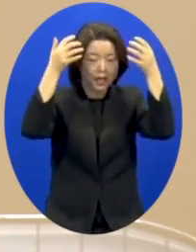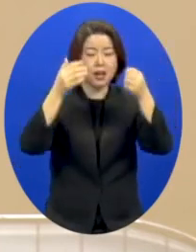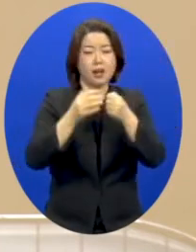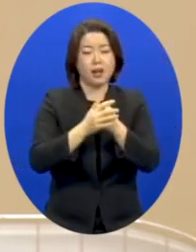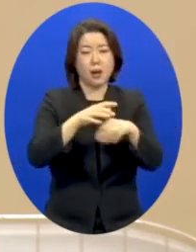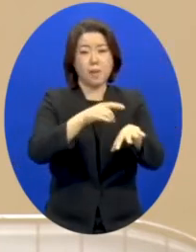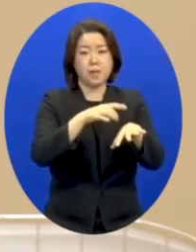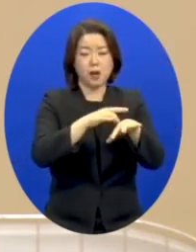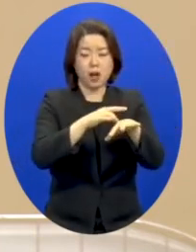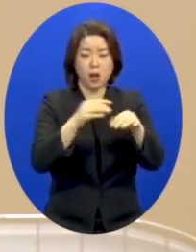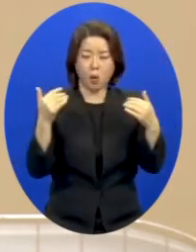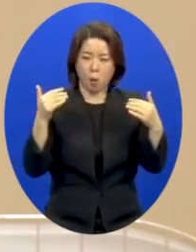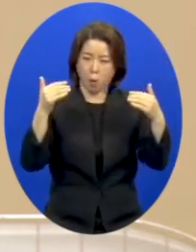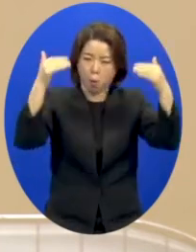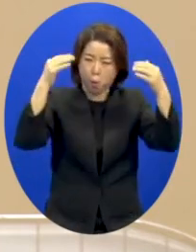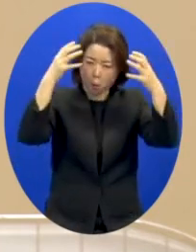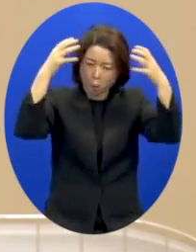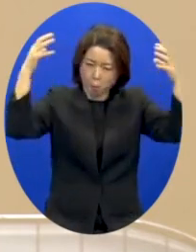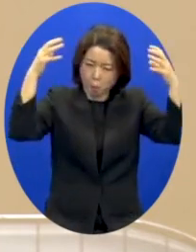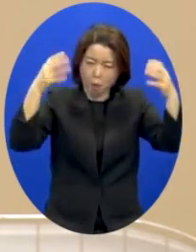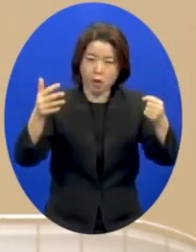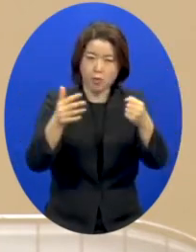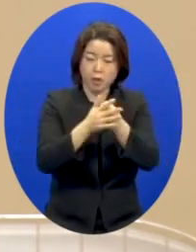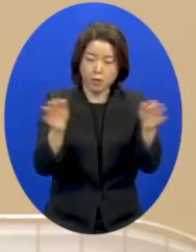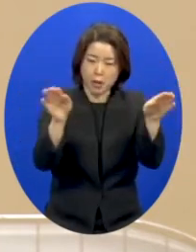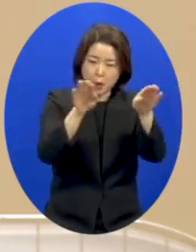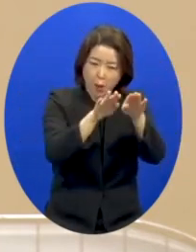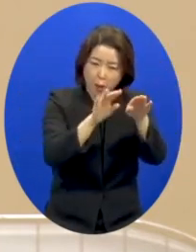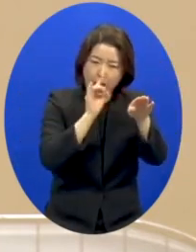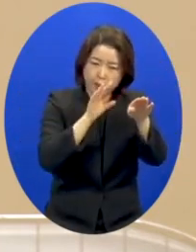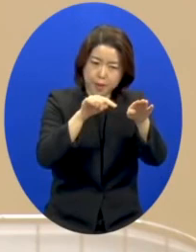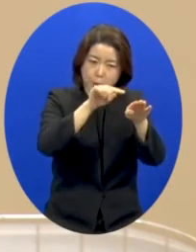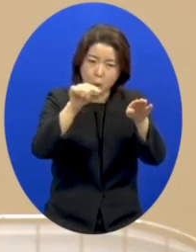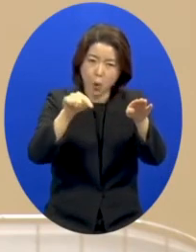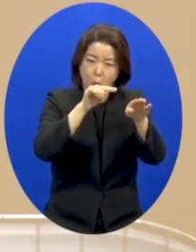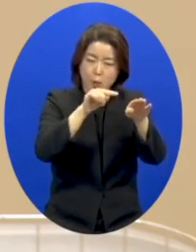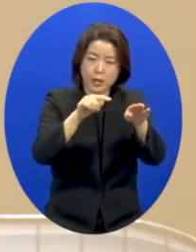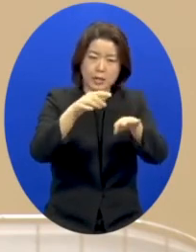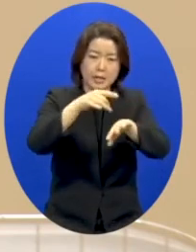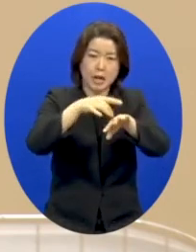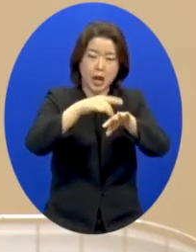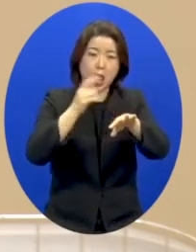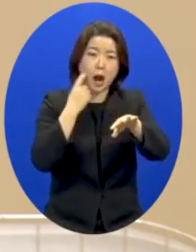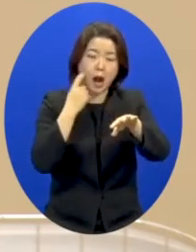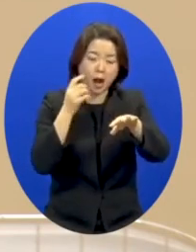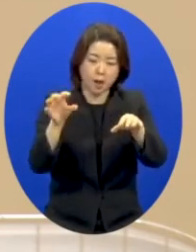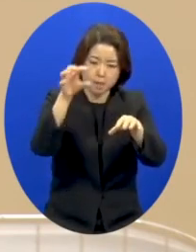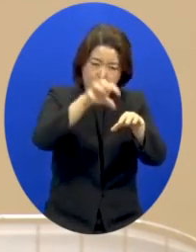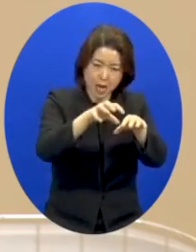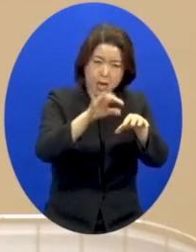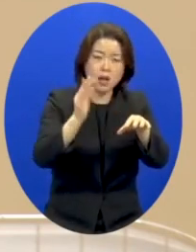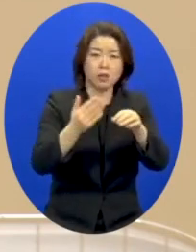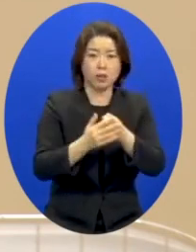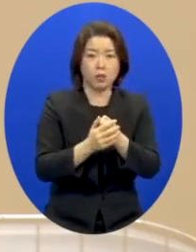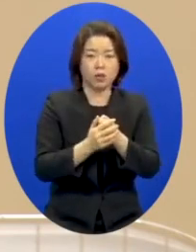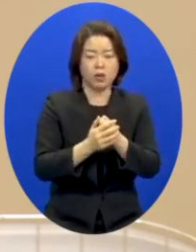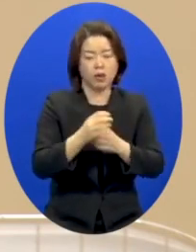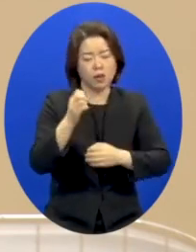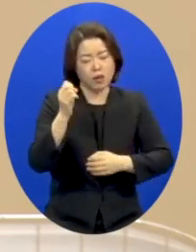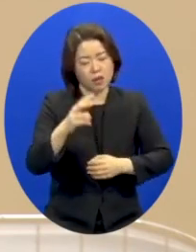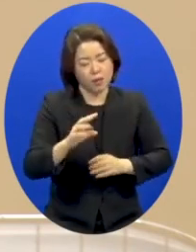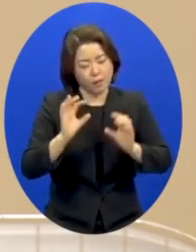인해서 맞지 않으면 인공뼈를 덮어야 하는 상황이었습니다. 다시 큰 수술로 인해 유준이가 겪을